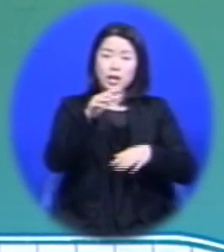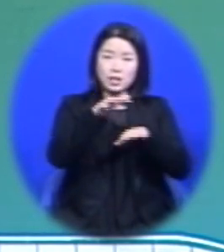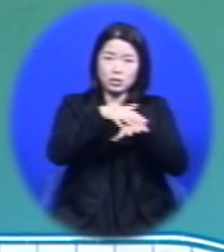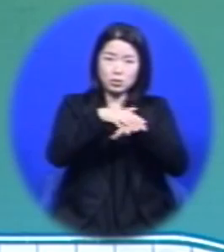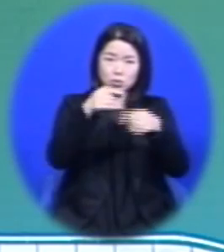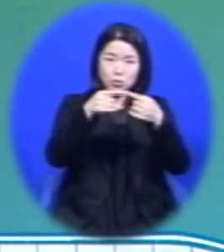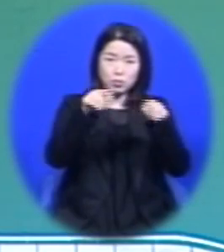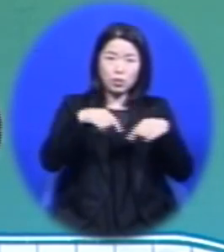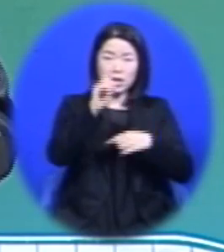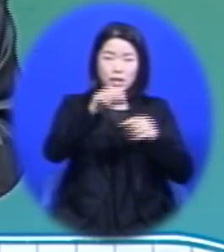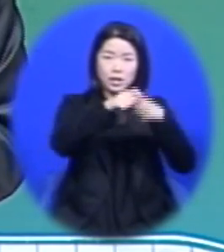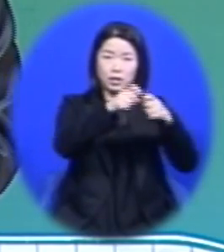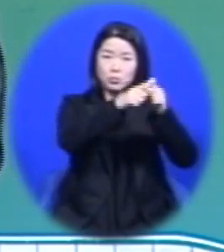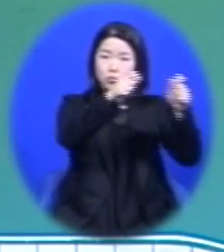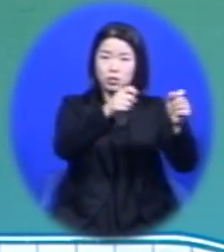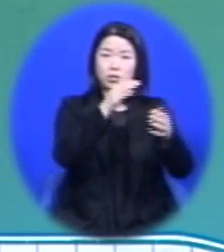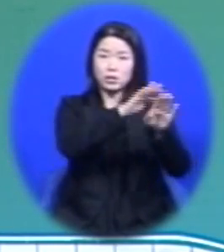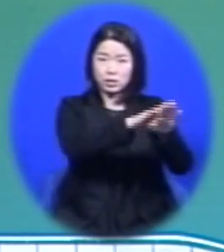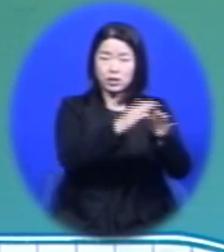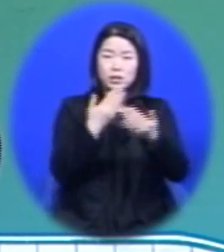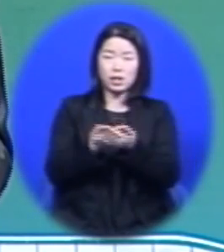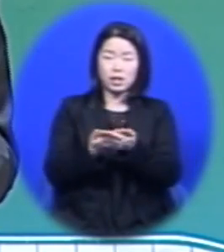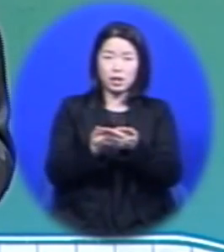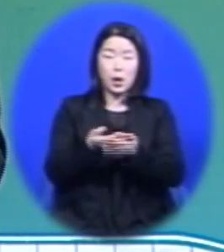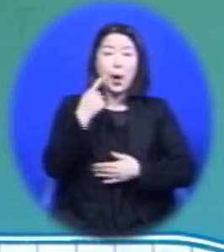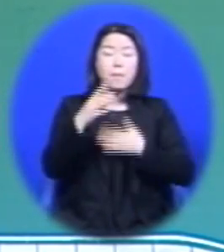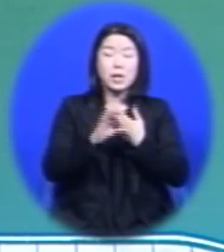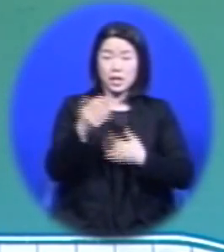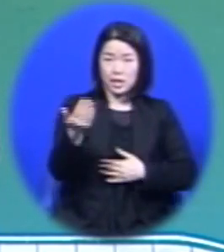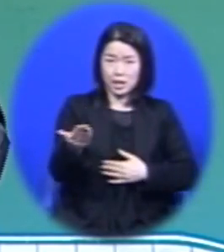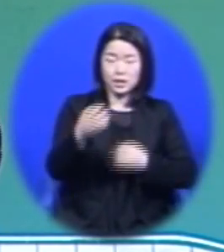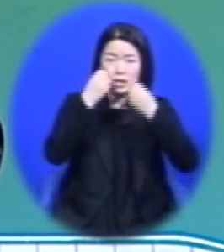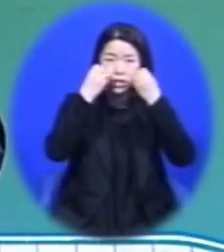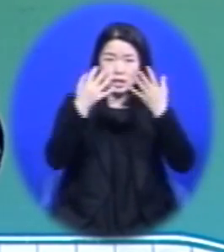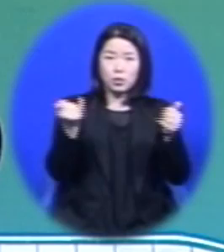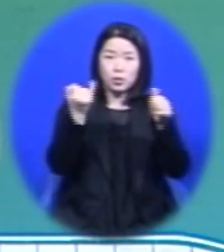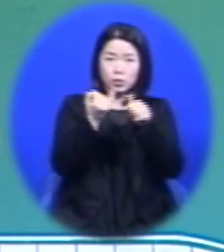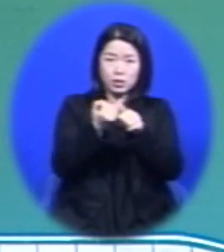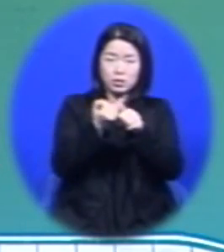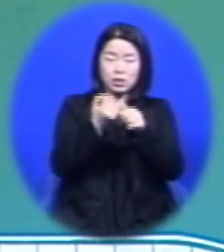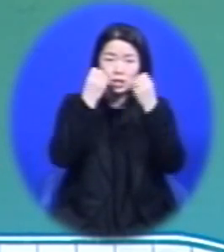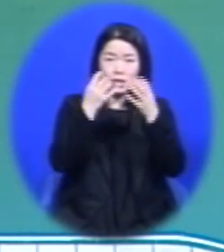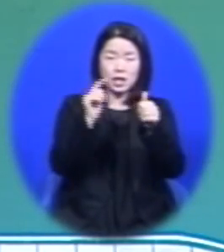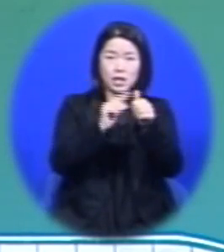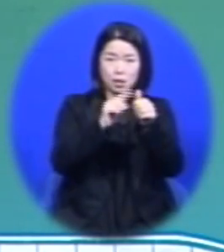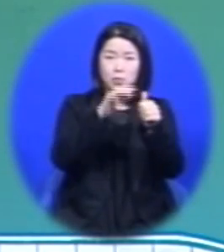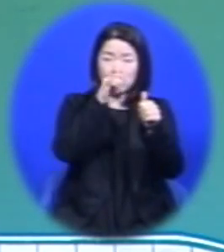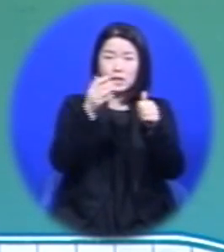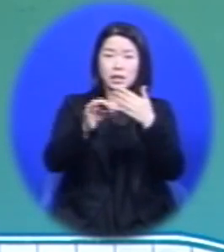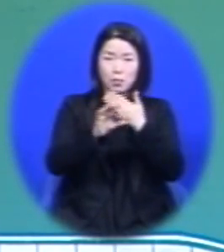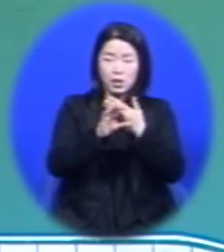달라고. 만약에 당신이 새로운 남편이 생겼고 그렇게 살고 있다면 그러면